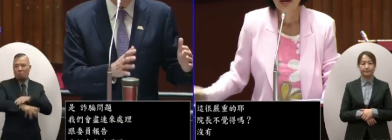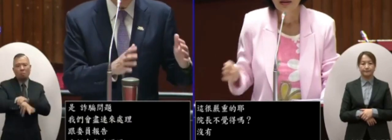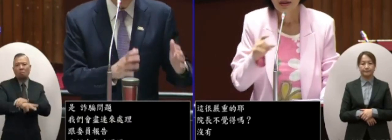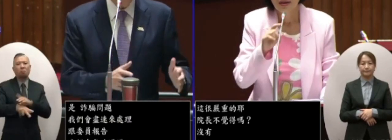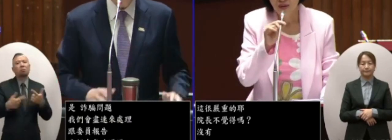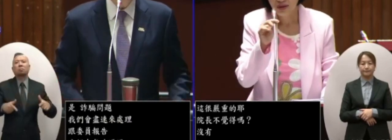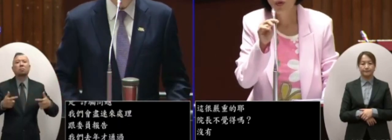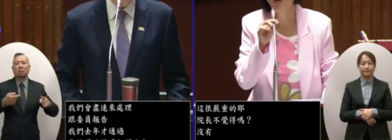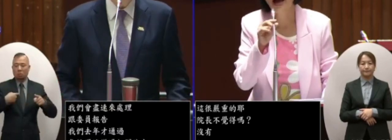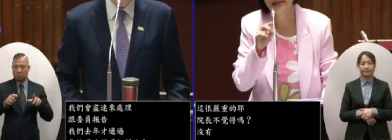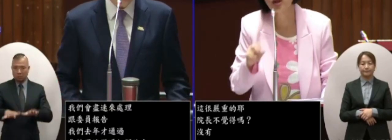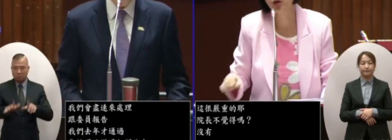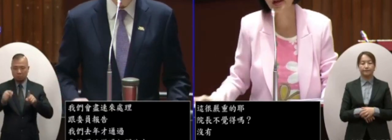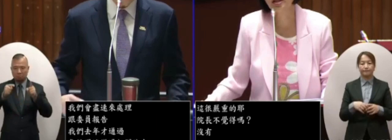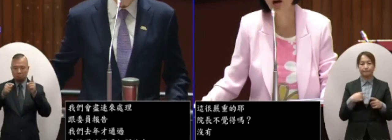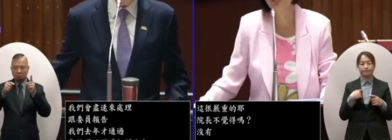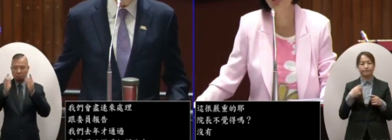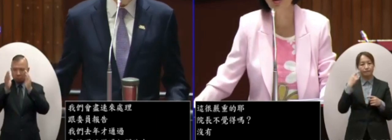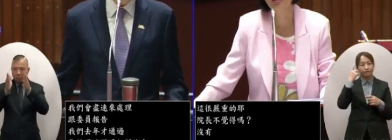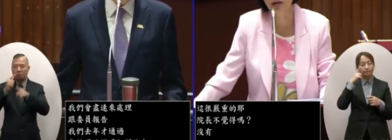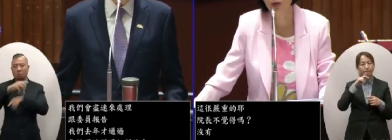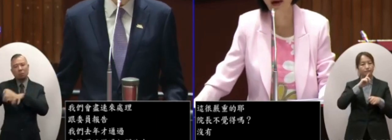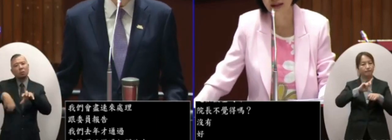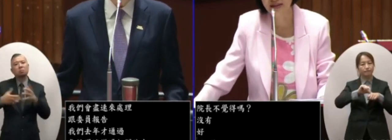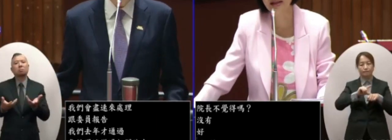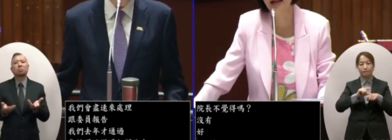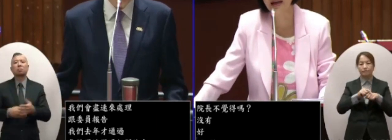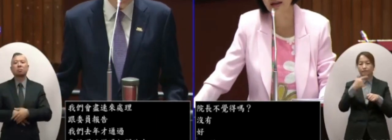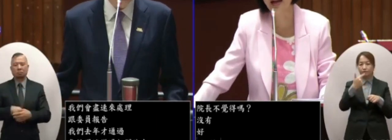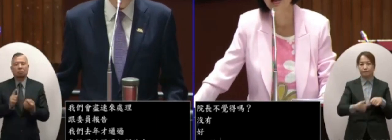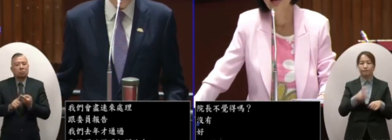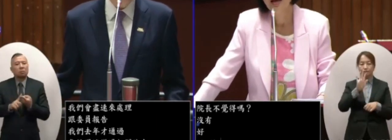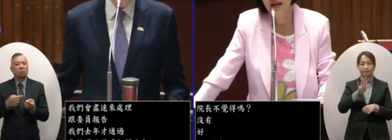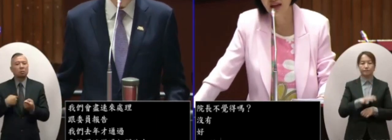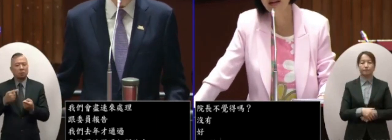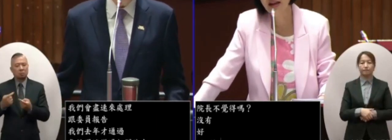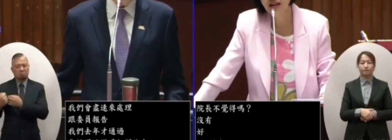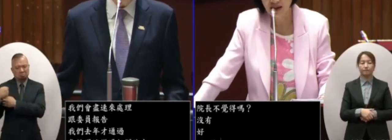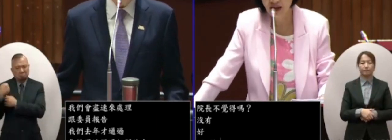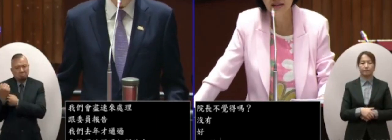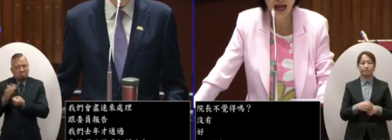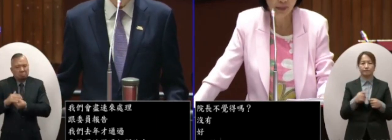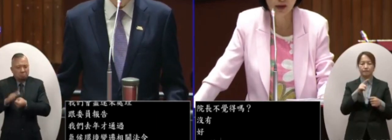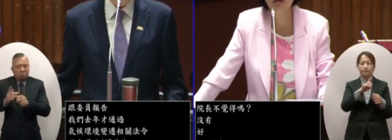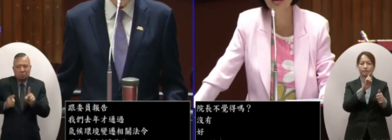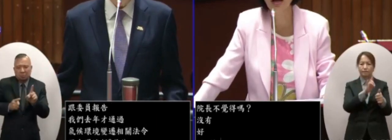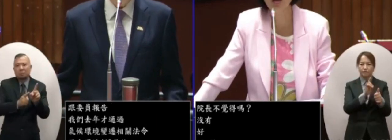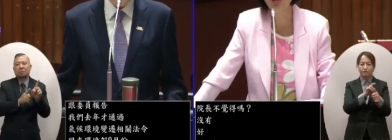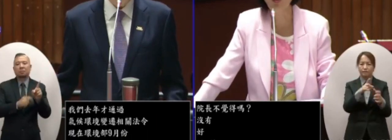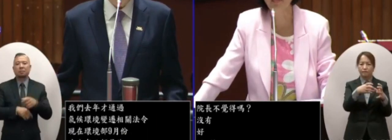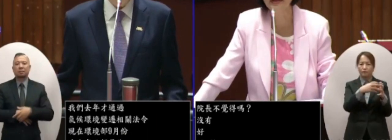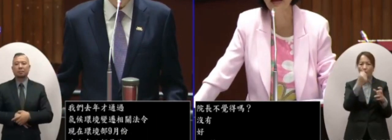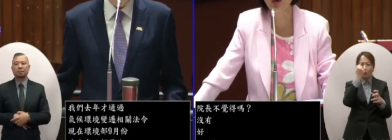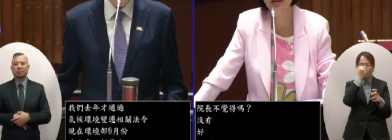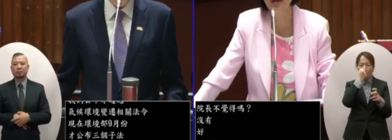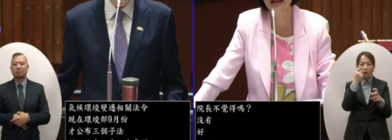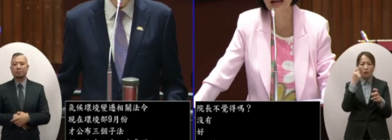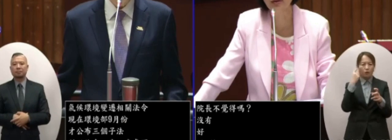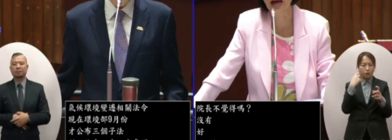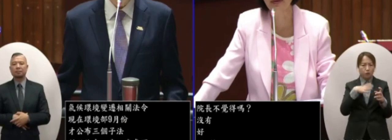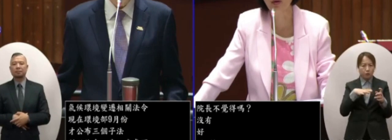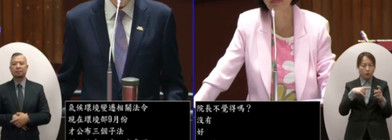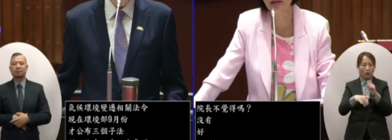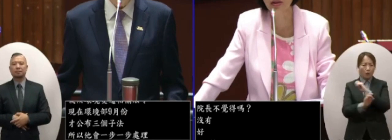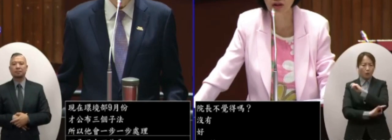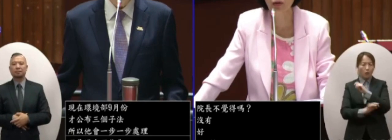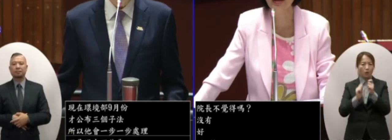在这个环境作为的 时候。我还是觉得效率哈是晚了一些啦， 我们已经在补上了。 连诈骗都知道要用我们的碳权交易来做诈骗，我们的行政